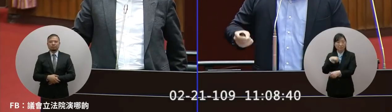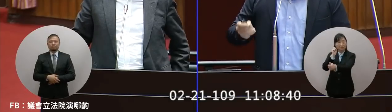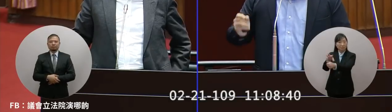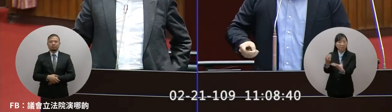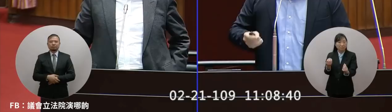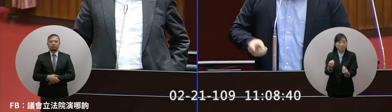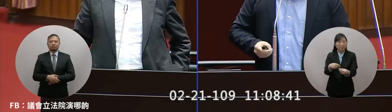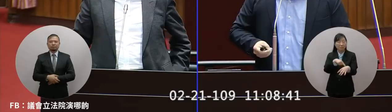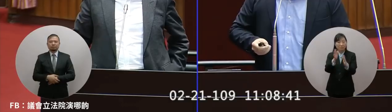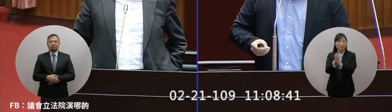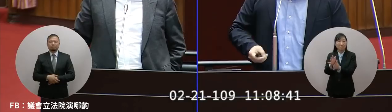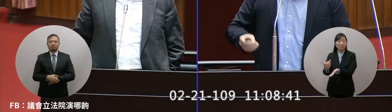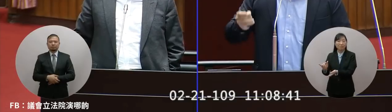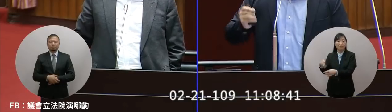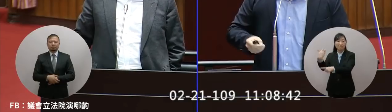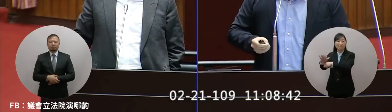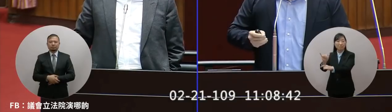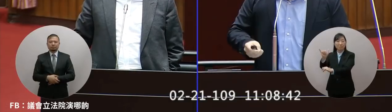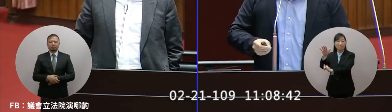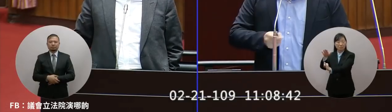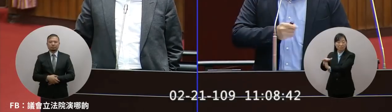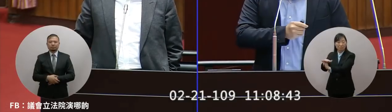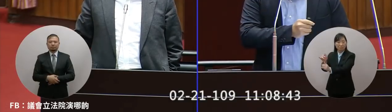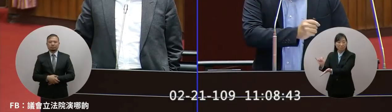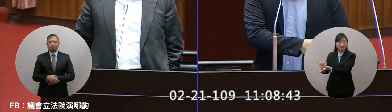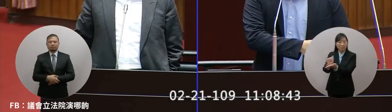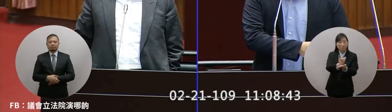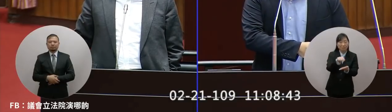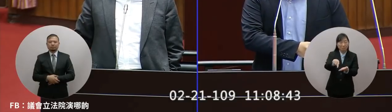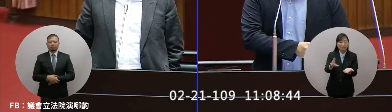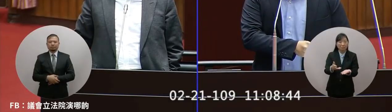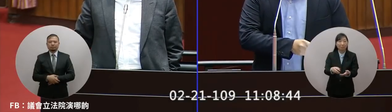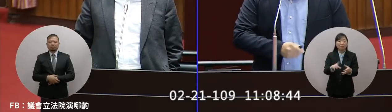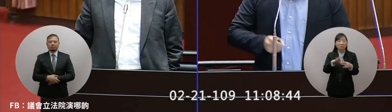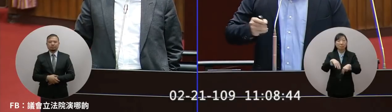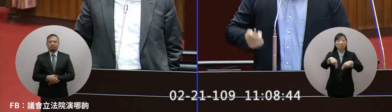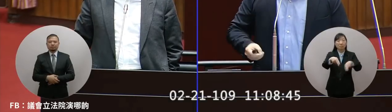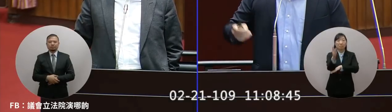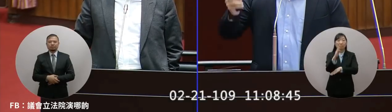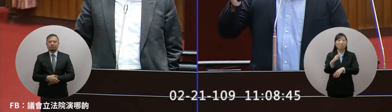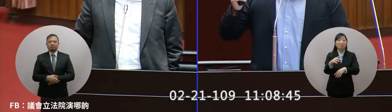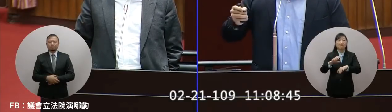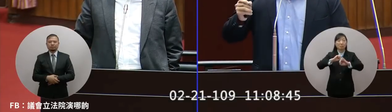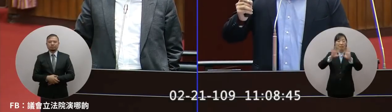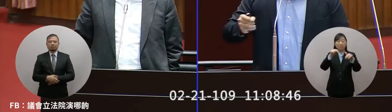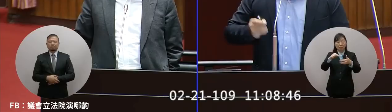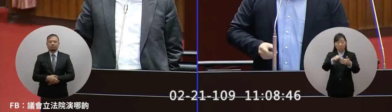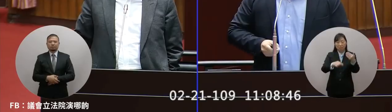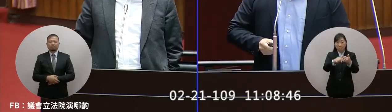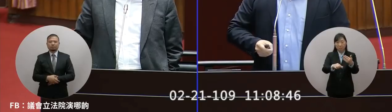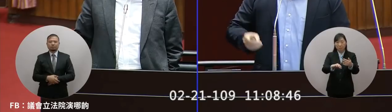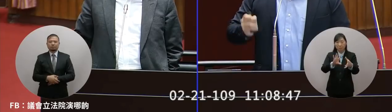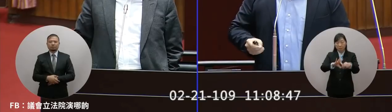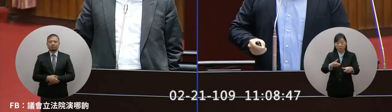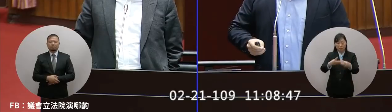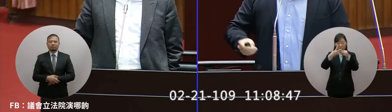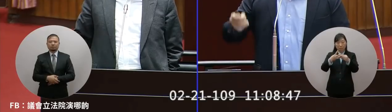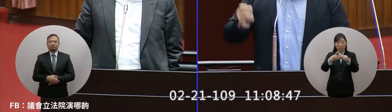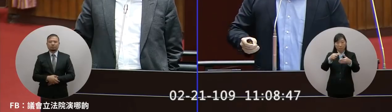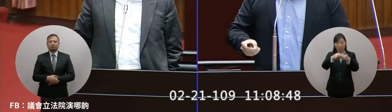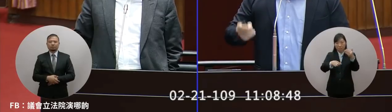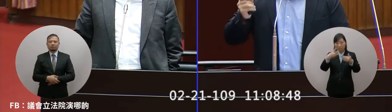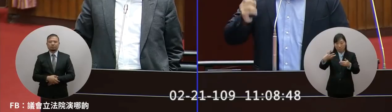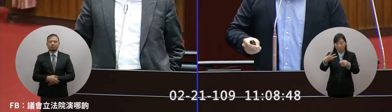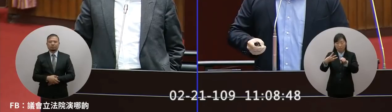接体的这人员请命，就是说行政院提出了这个条例嘛哈，事实上。第三条，它规定